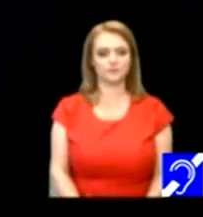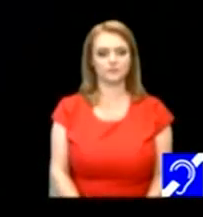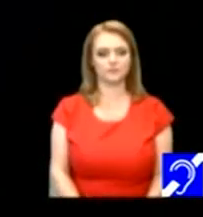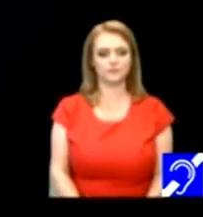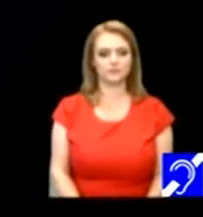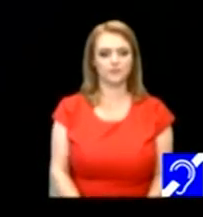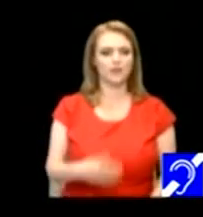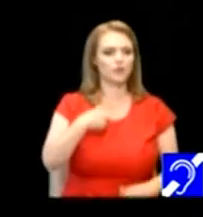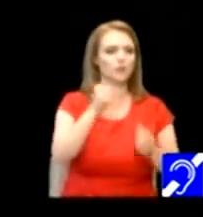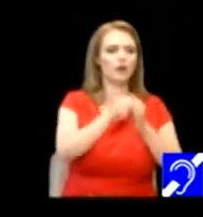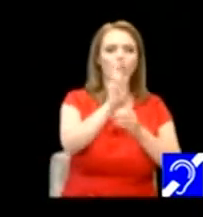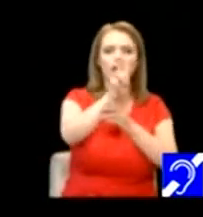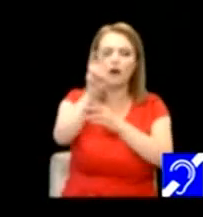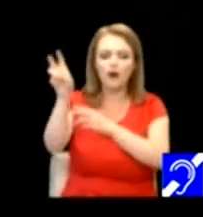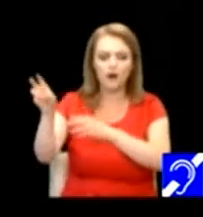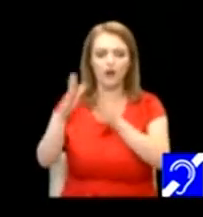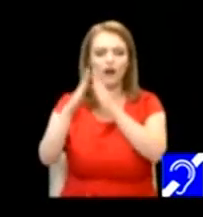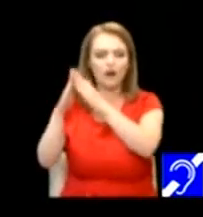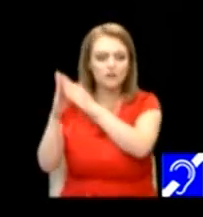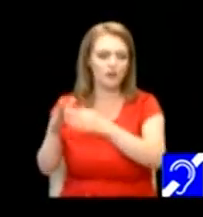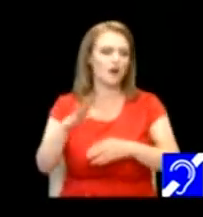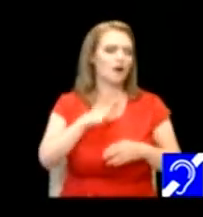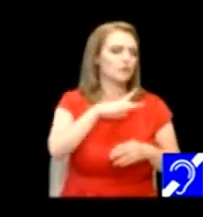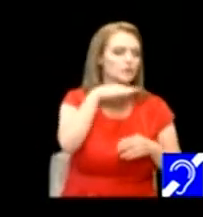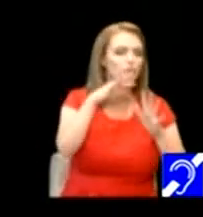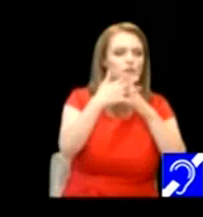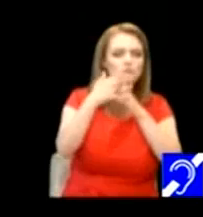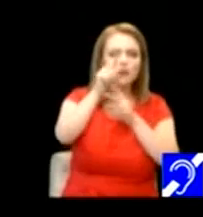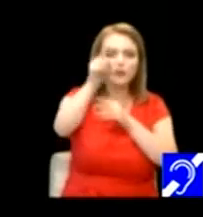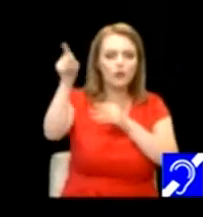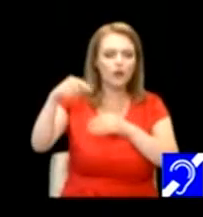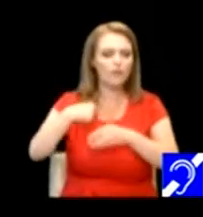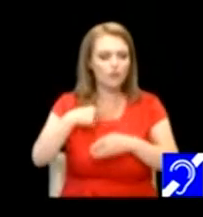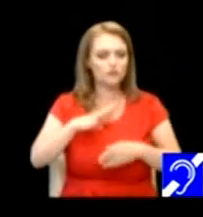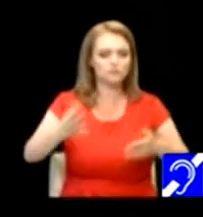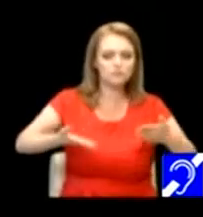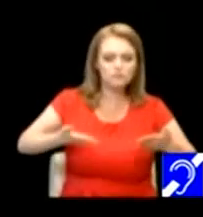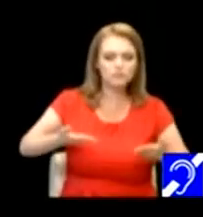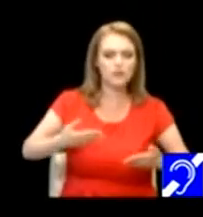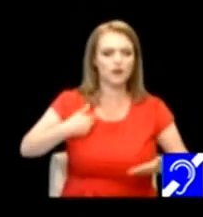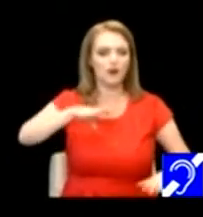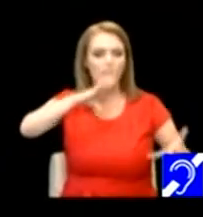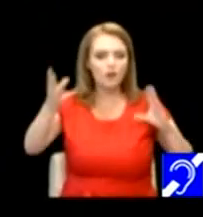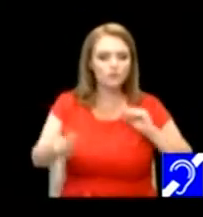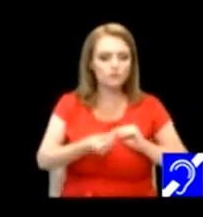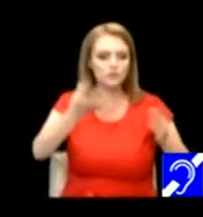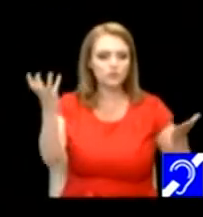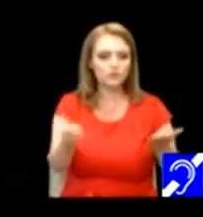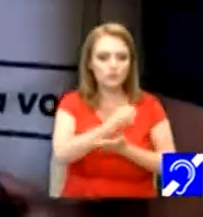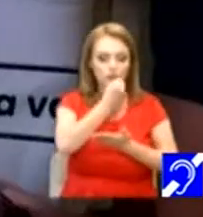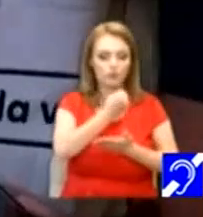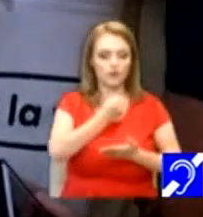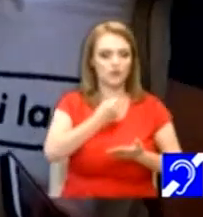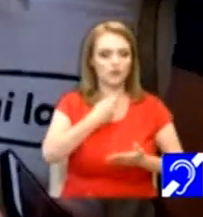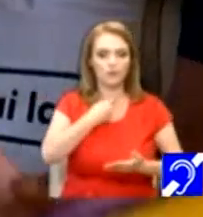Am mers de la casă la casă, în fiecare localitate și la fiecare gospodărie. Respectiv, am luat un scor record pentru Republica